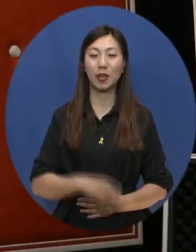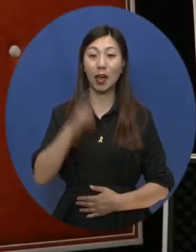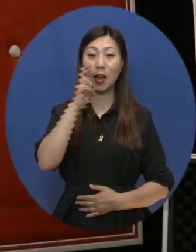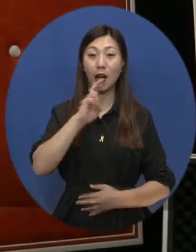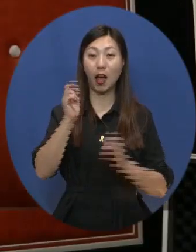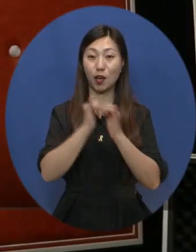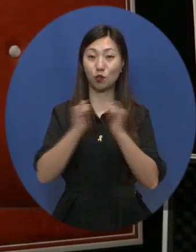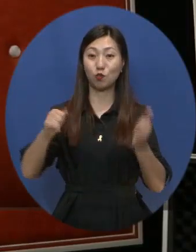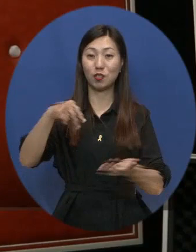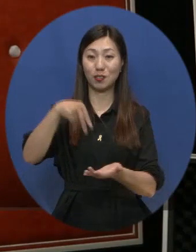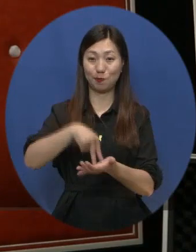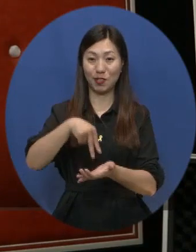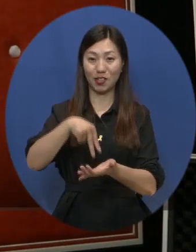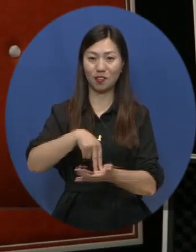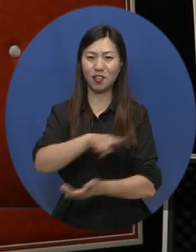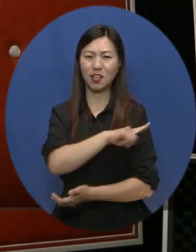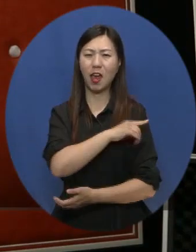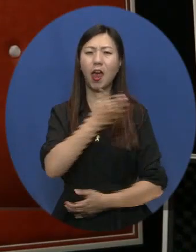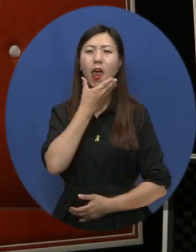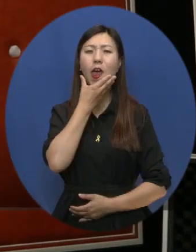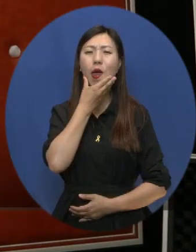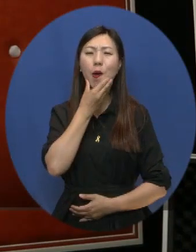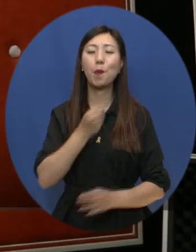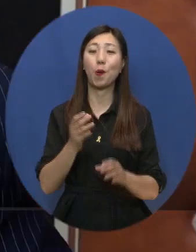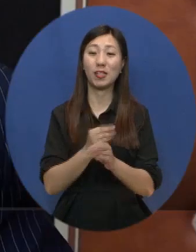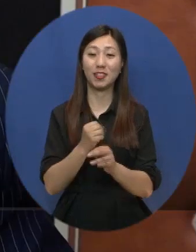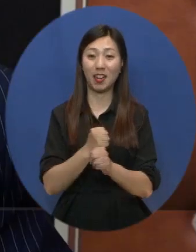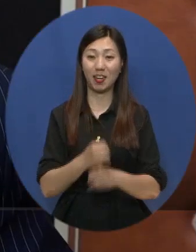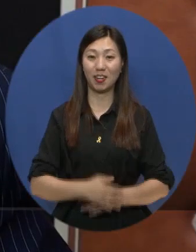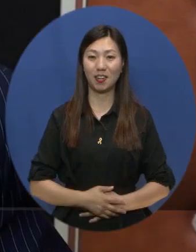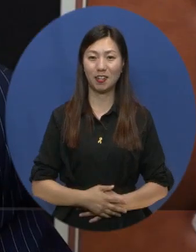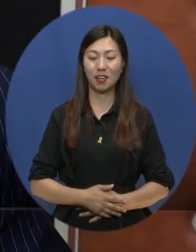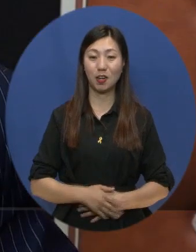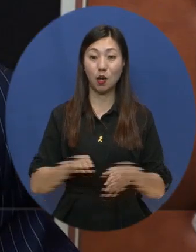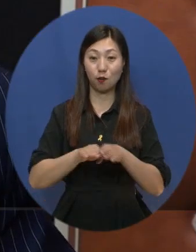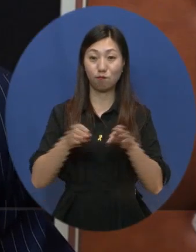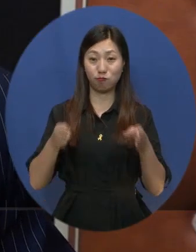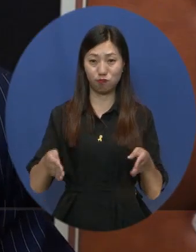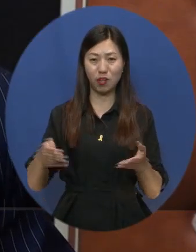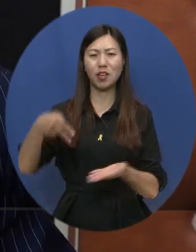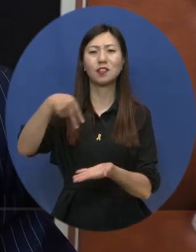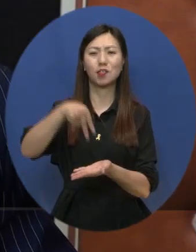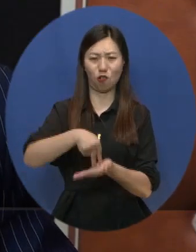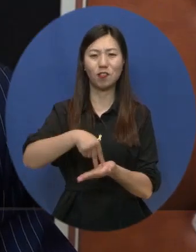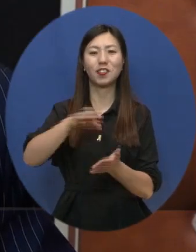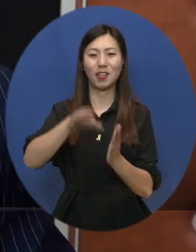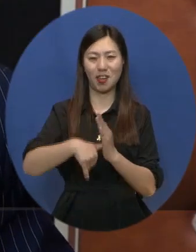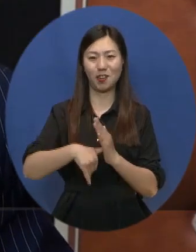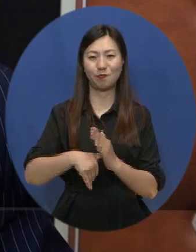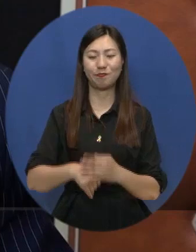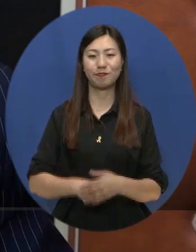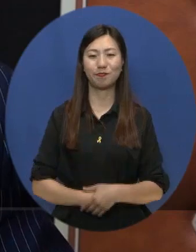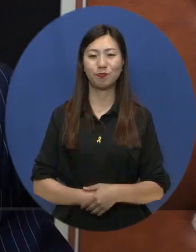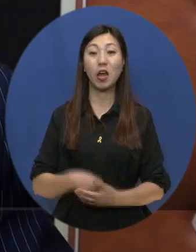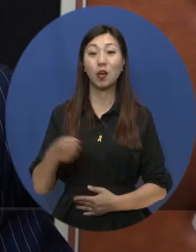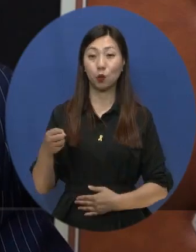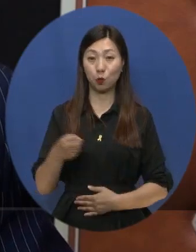가수로서 가장 행복한 순간은 어떤 순간일까요? 무대에 있는 순간 그리고